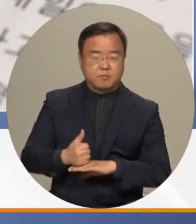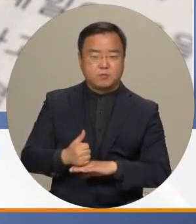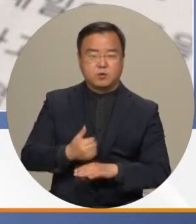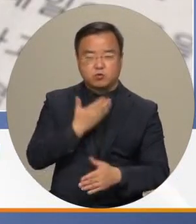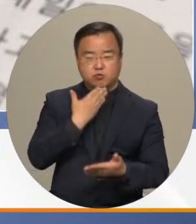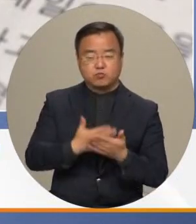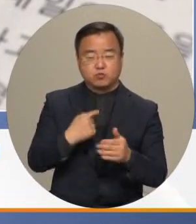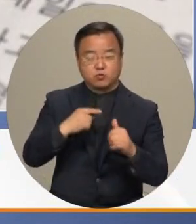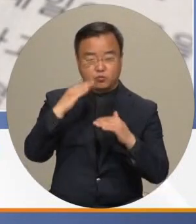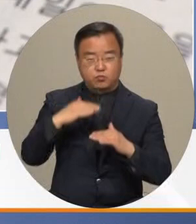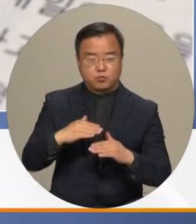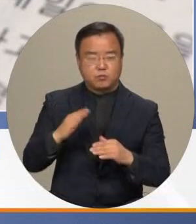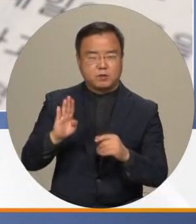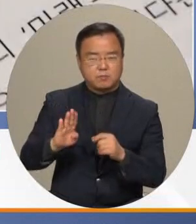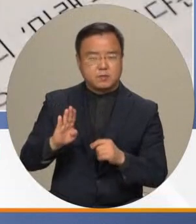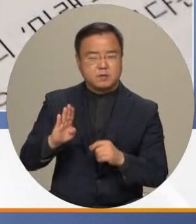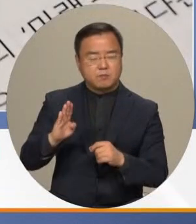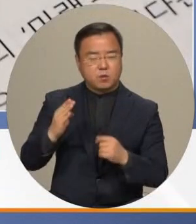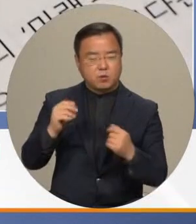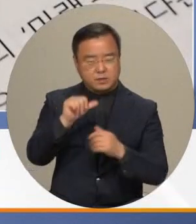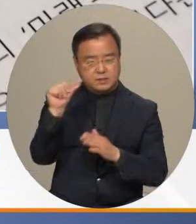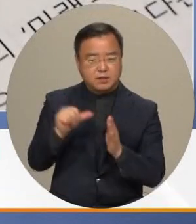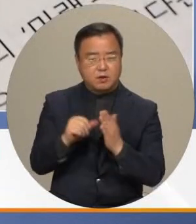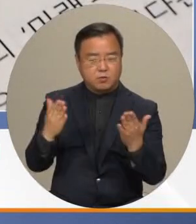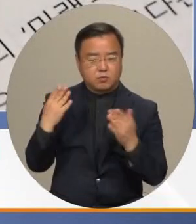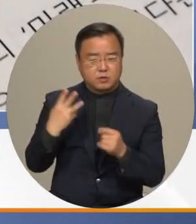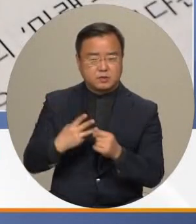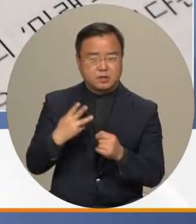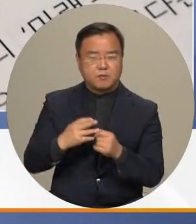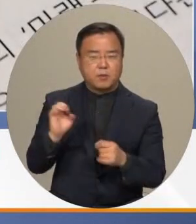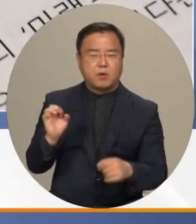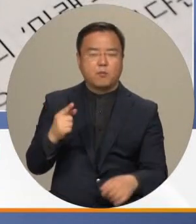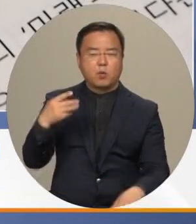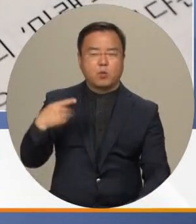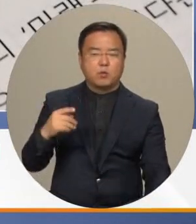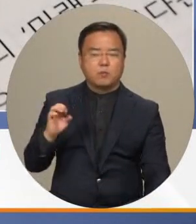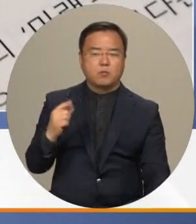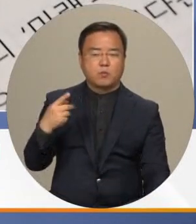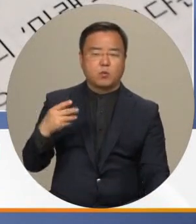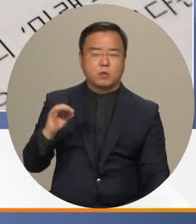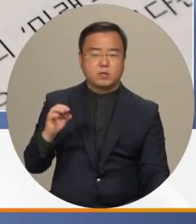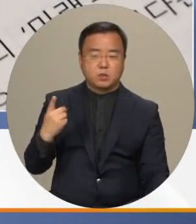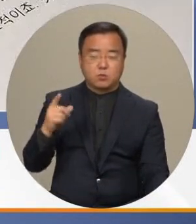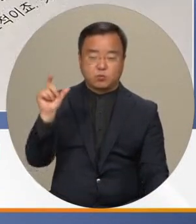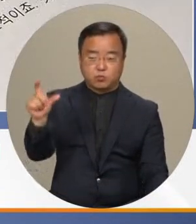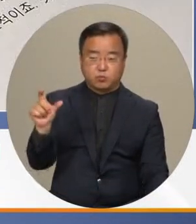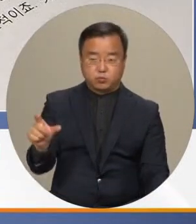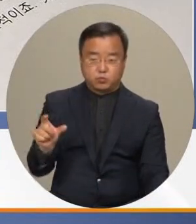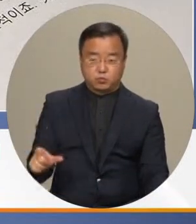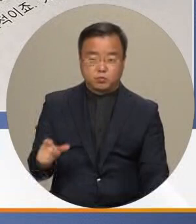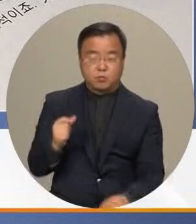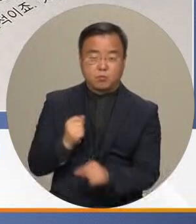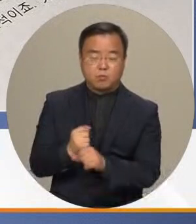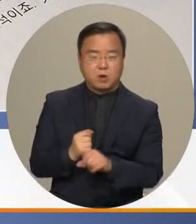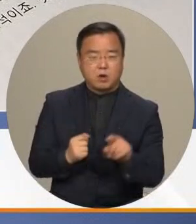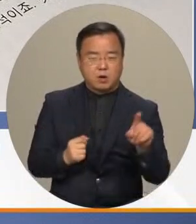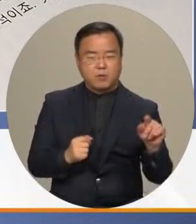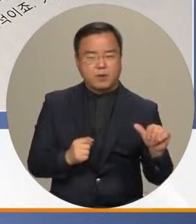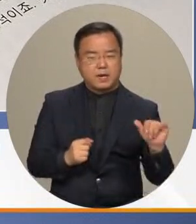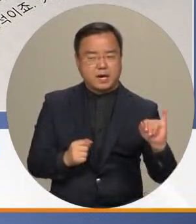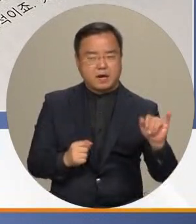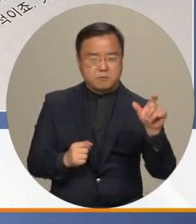핵심교육과정 비인생학교 시 관심사 포트폴리오 이런 식으로 구체적인 사례와 함께 제시를 했기 때문에 조금 다른